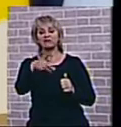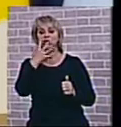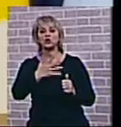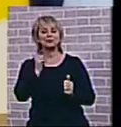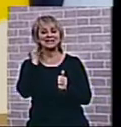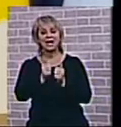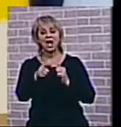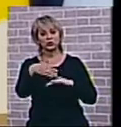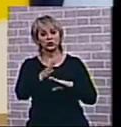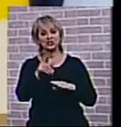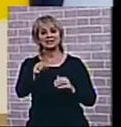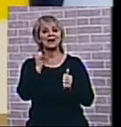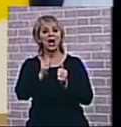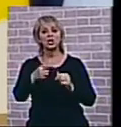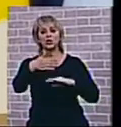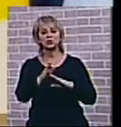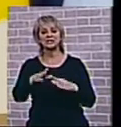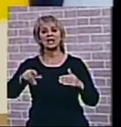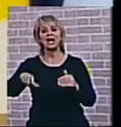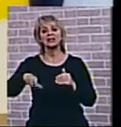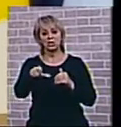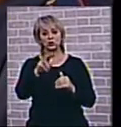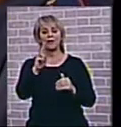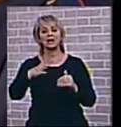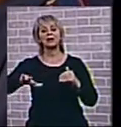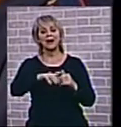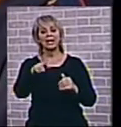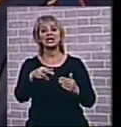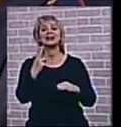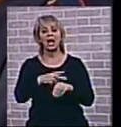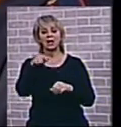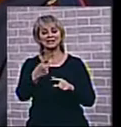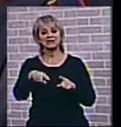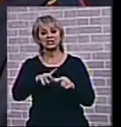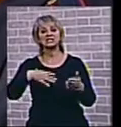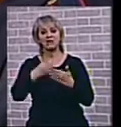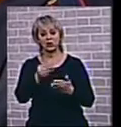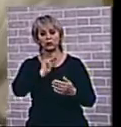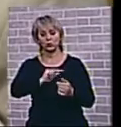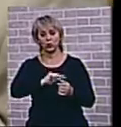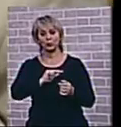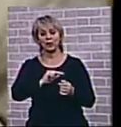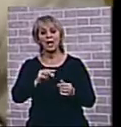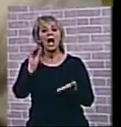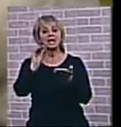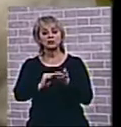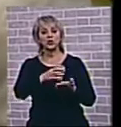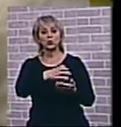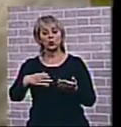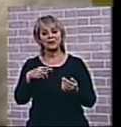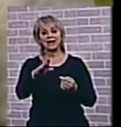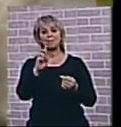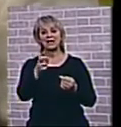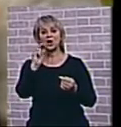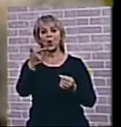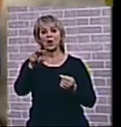любите каждую частицу, каждый кусочек Донского края и доказываете это своим трудом. Отмечает губернатор